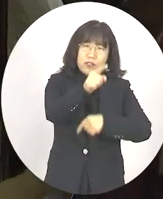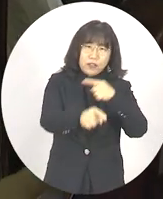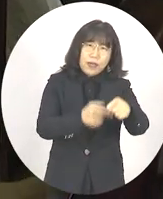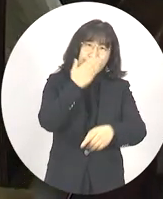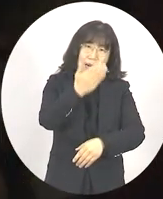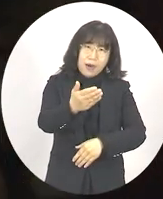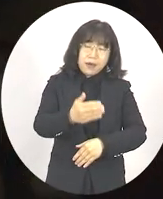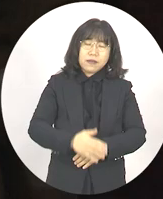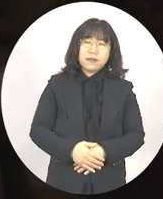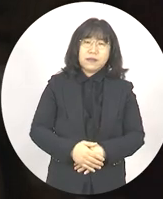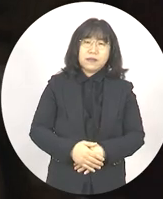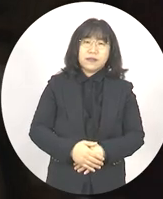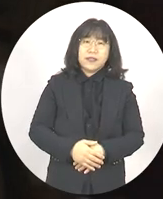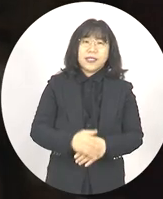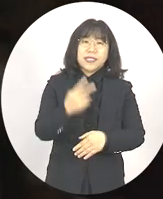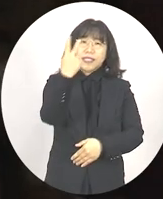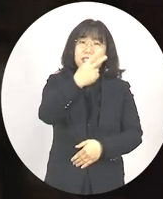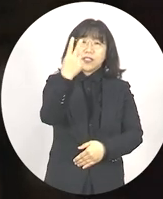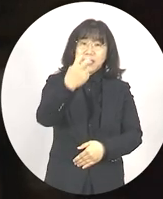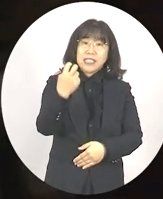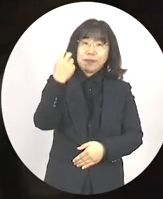전부터 선착순 입장하면 됩니다.